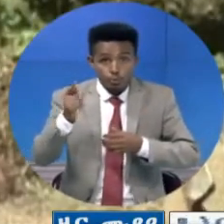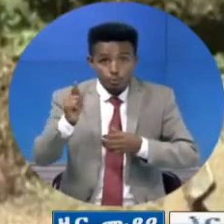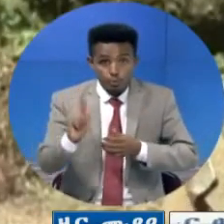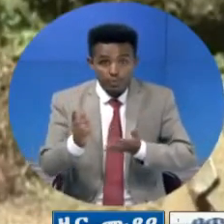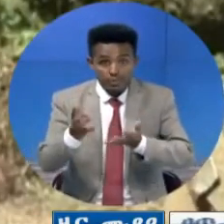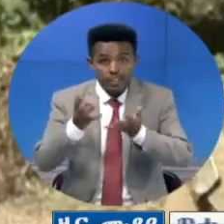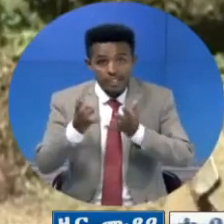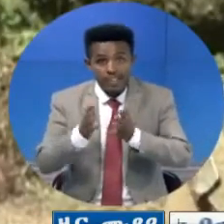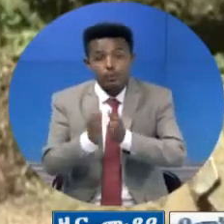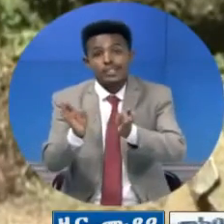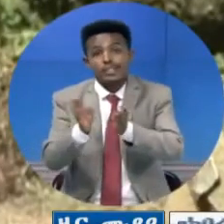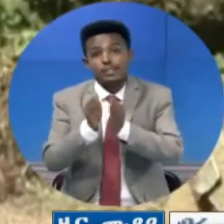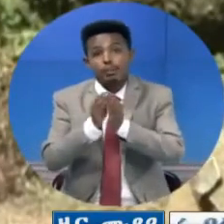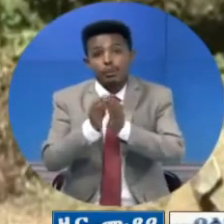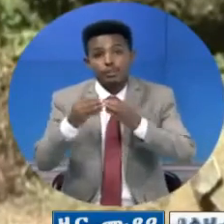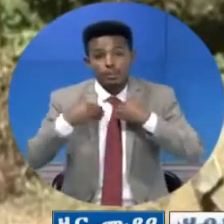ስብሰባዎች፣